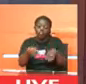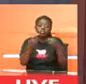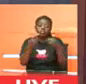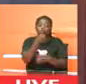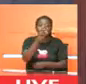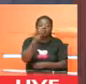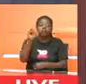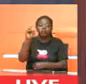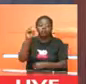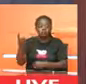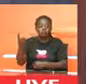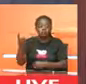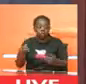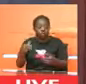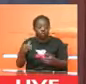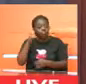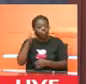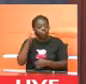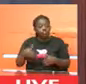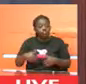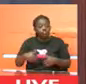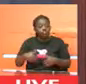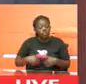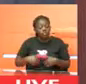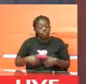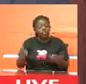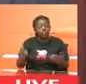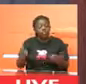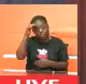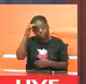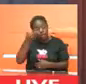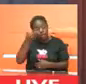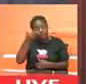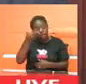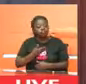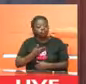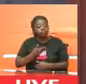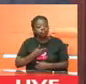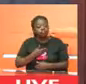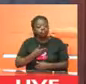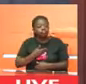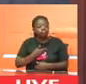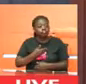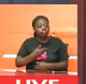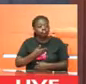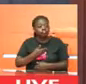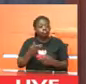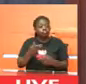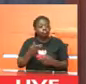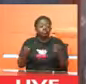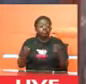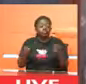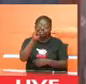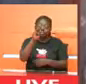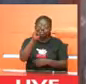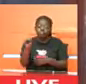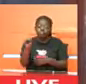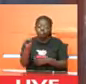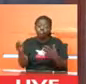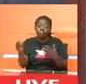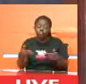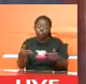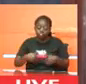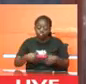kutamazivu amasimu gabavubuka omujasi yaga ino Robert yabadde namba yesi meranji nina nabage na kyapasi ina amasimu gabavubuka bana basiba